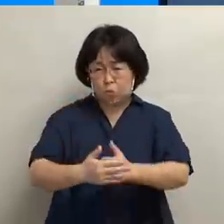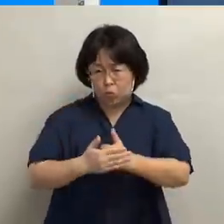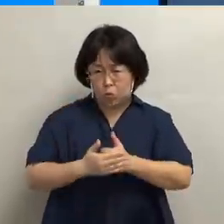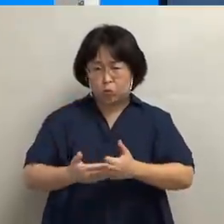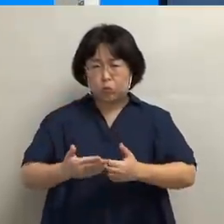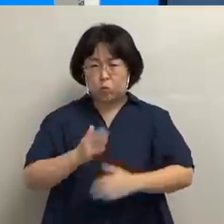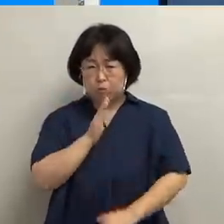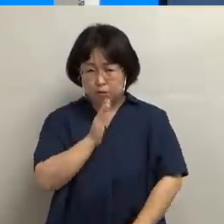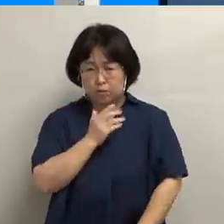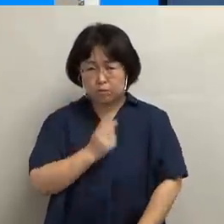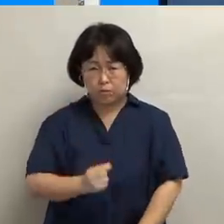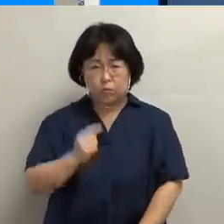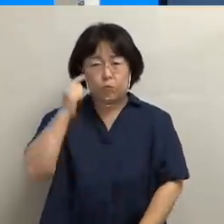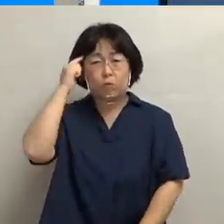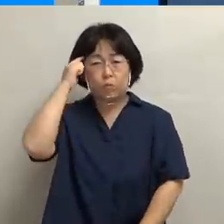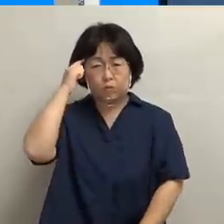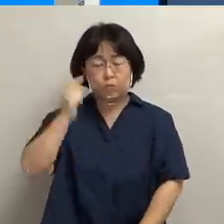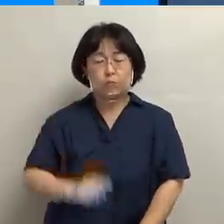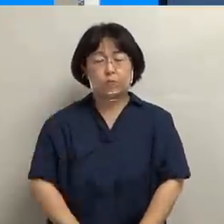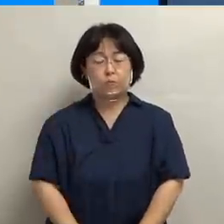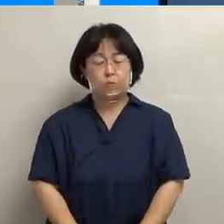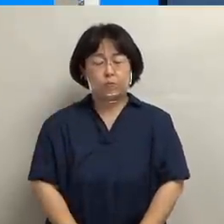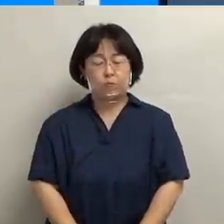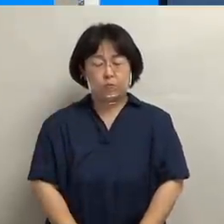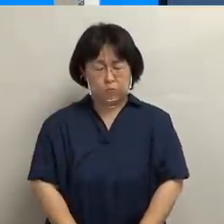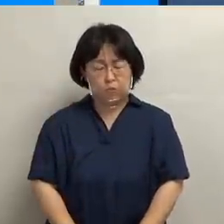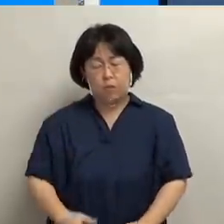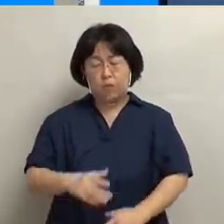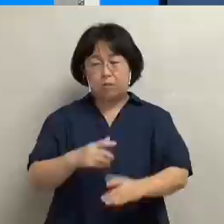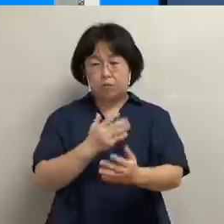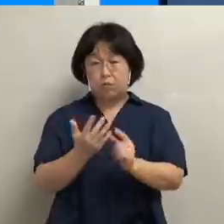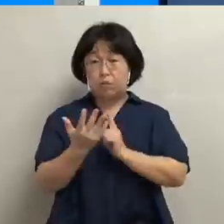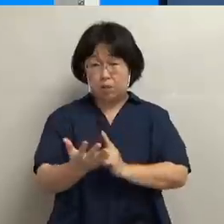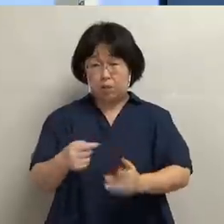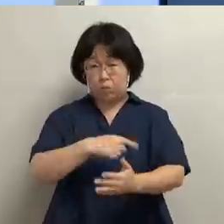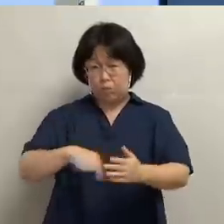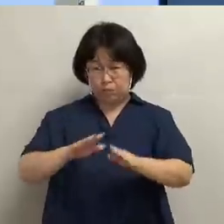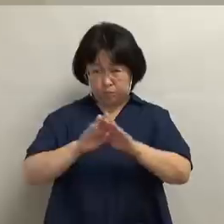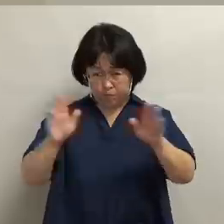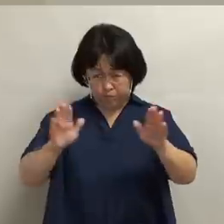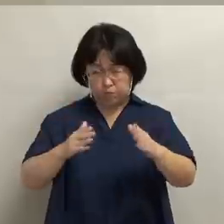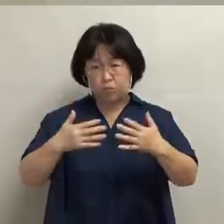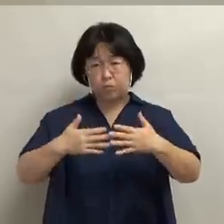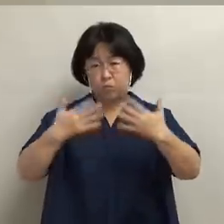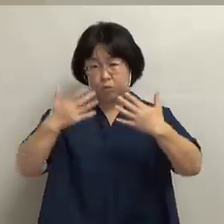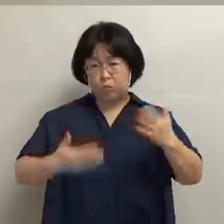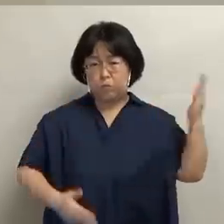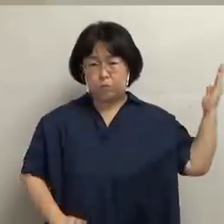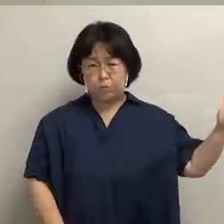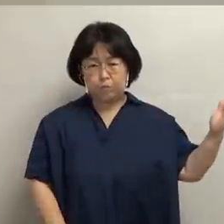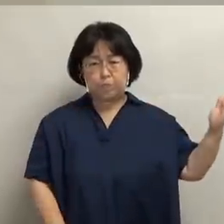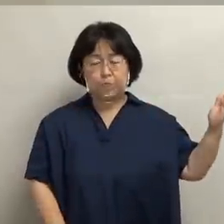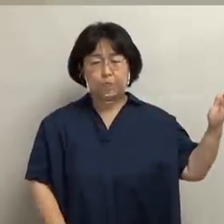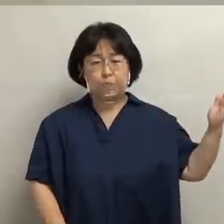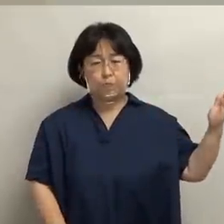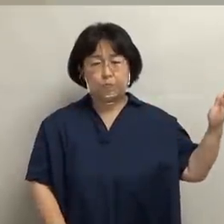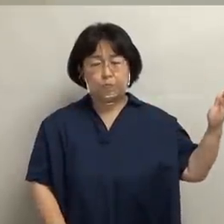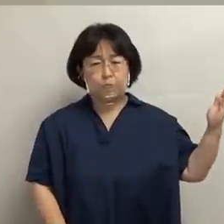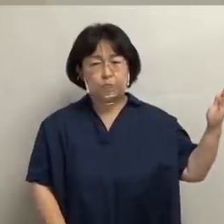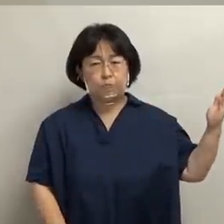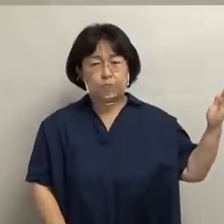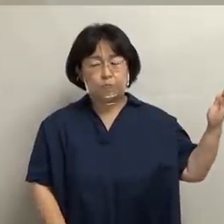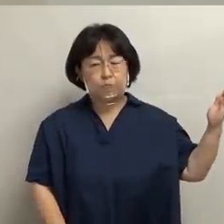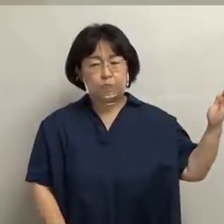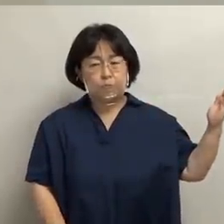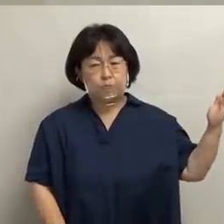お願いしたいと思いますそれでは定例会系に話していただきますスライドをご覧下さいこれが本日の回転の主なアナ